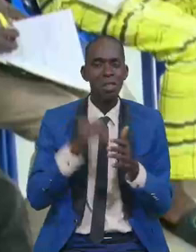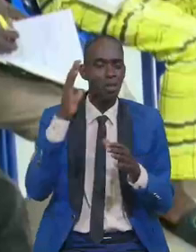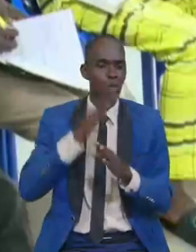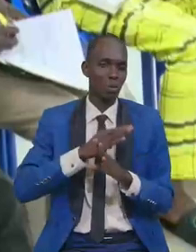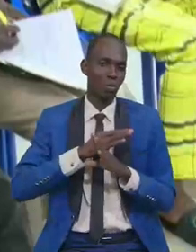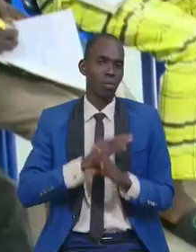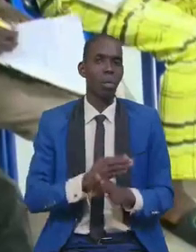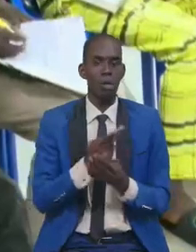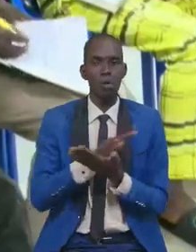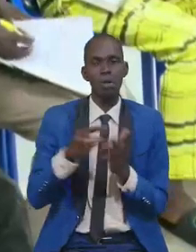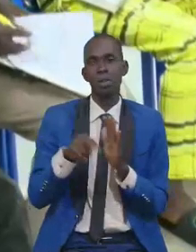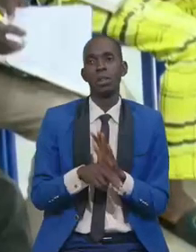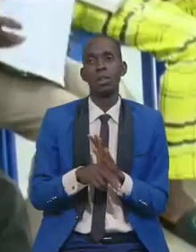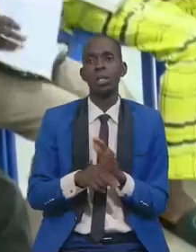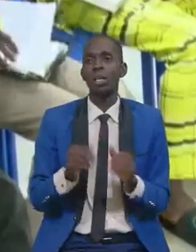l'ennemi